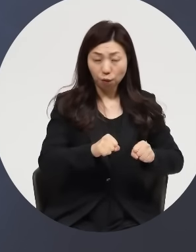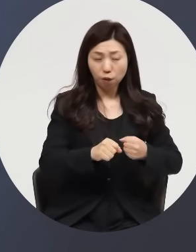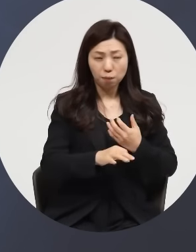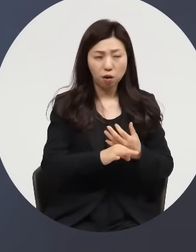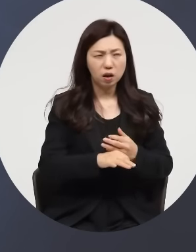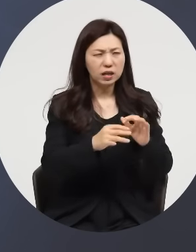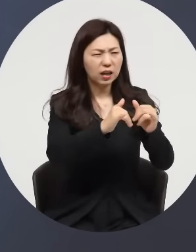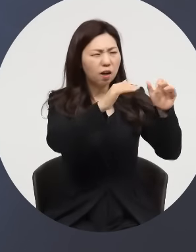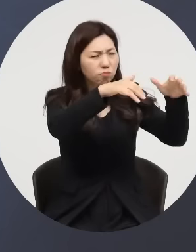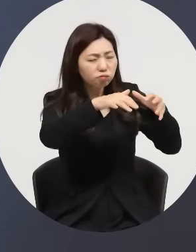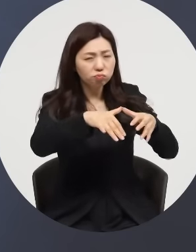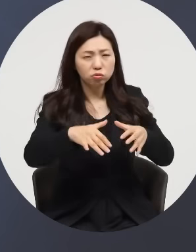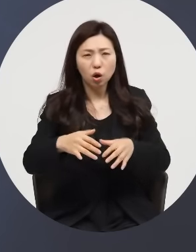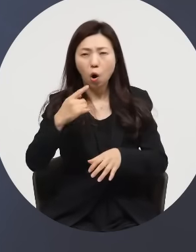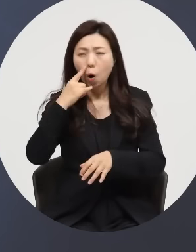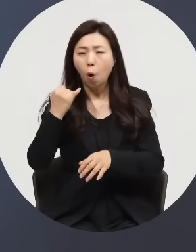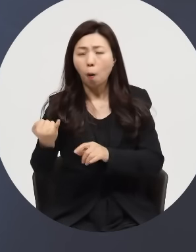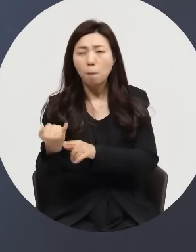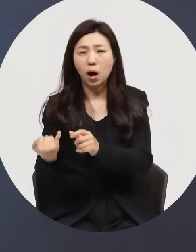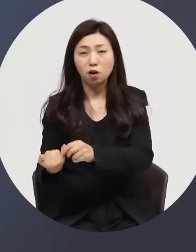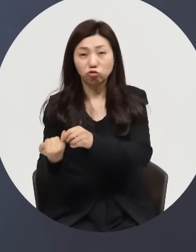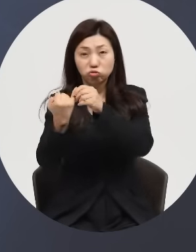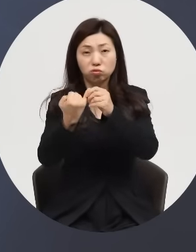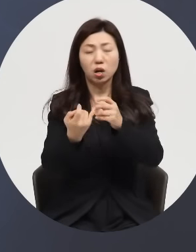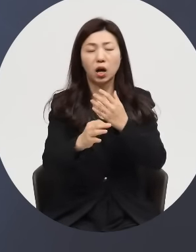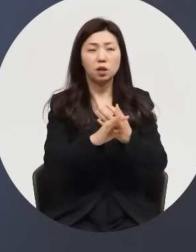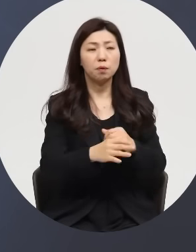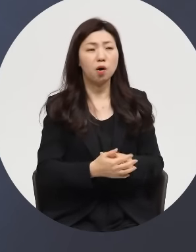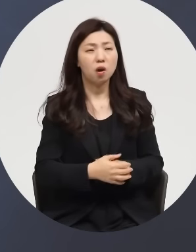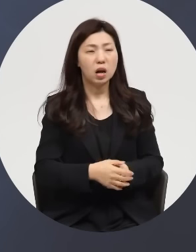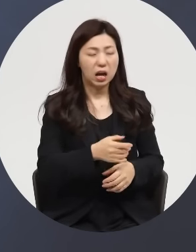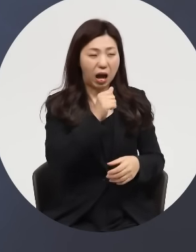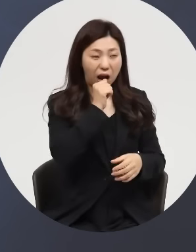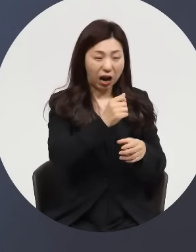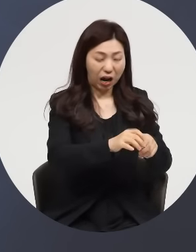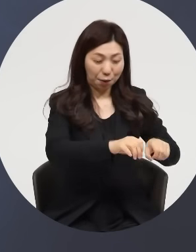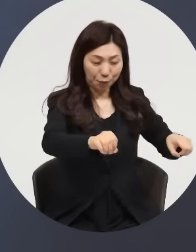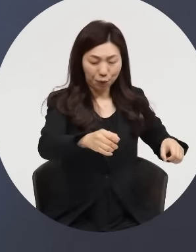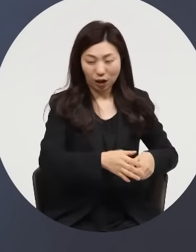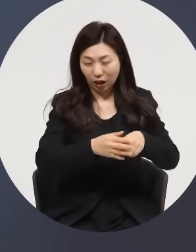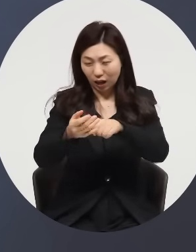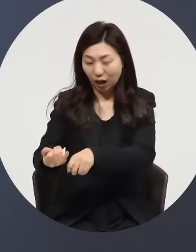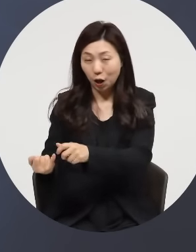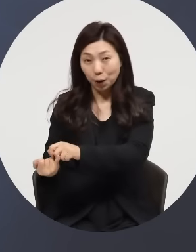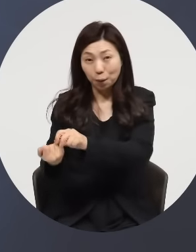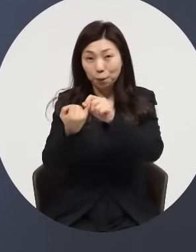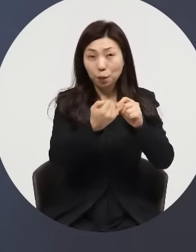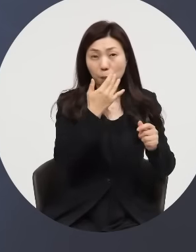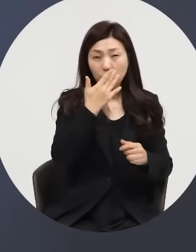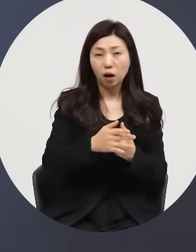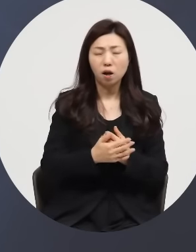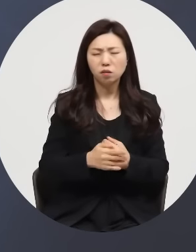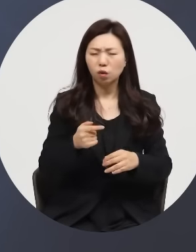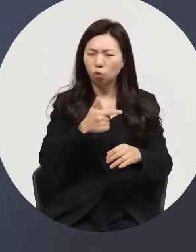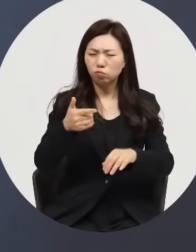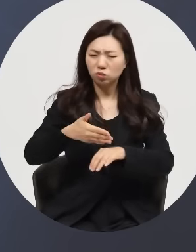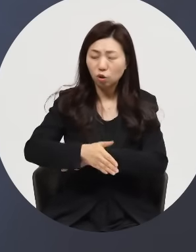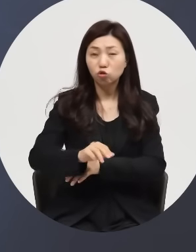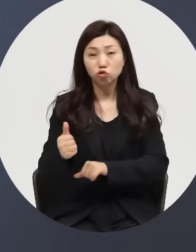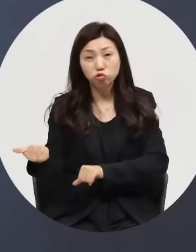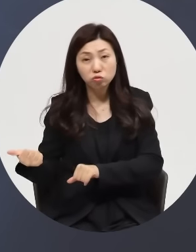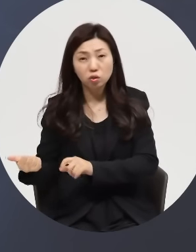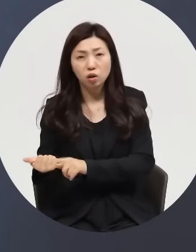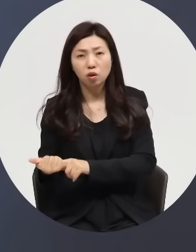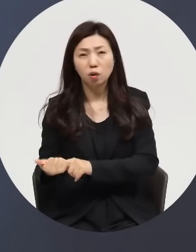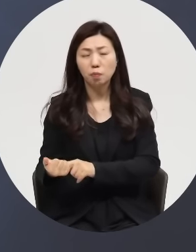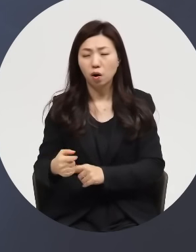장대를 가져오거나 사람을 불러와서 어머니를 구하든지 너무 늦었으면 어때요? 시신이라도 건져가 장례라도 치러주는 게 어때요?